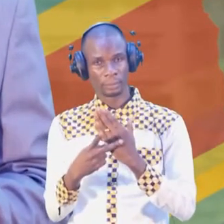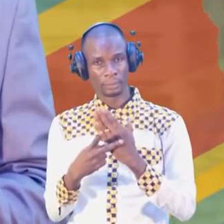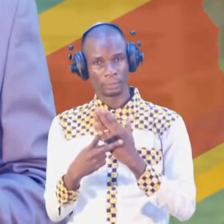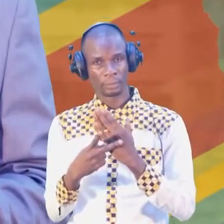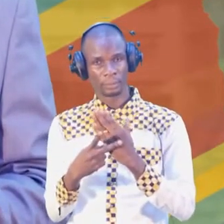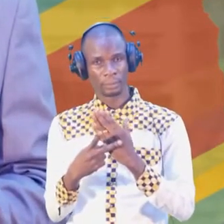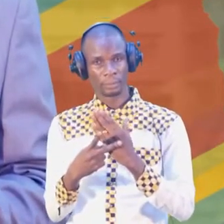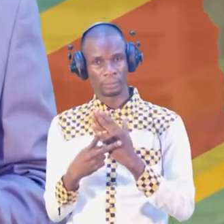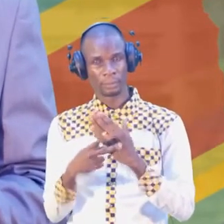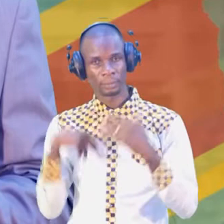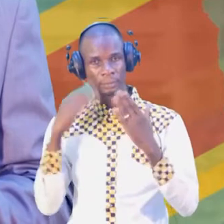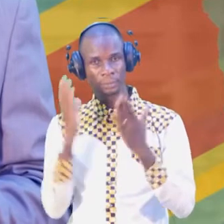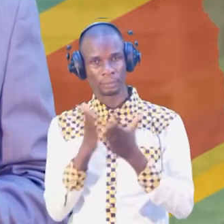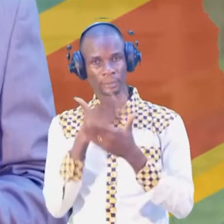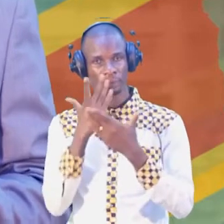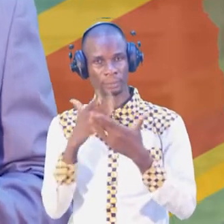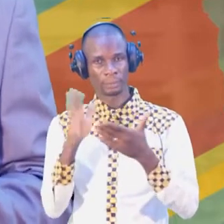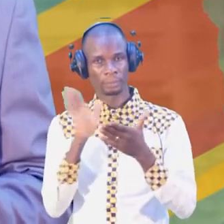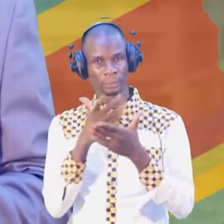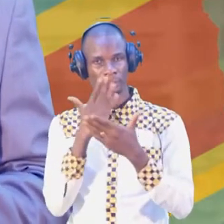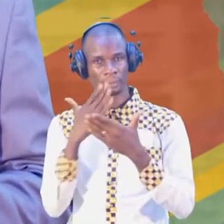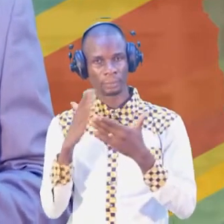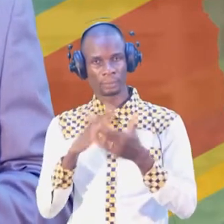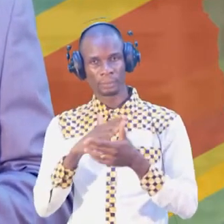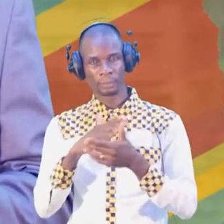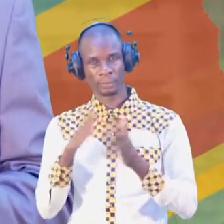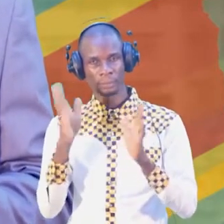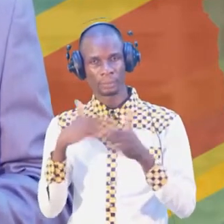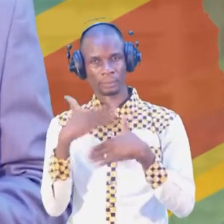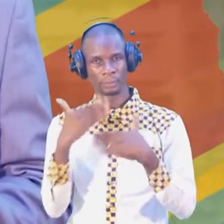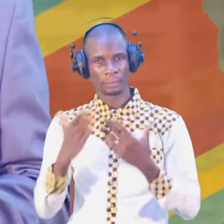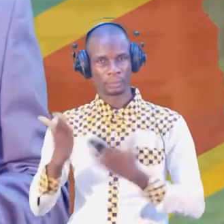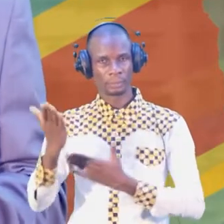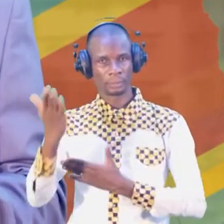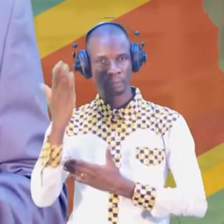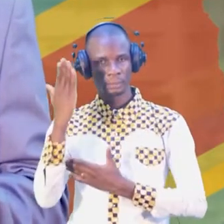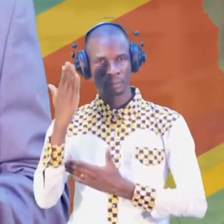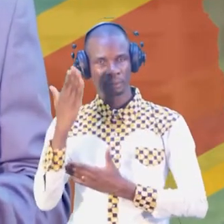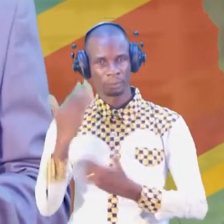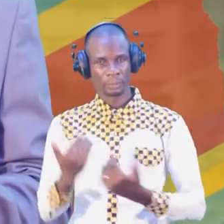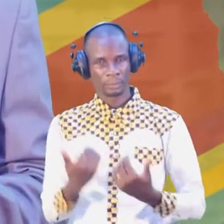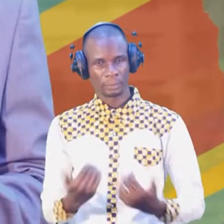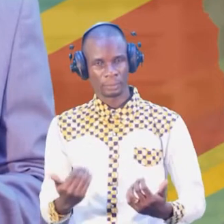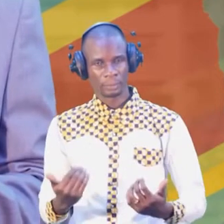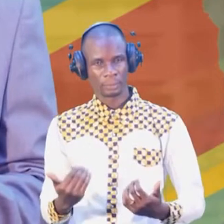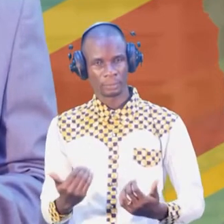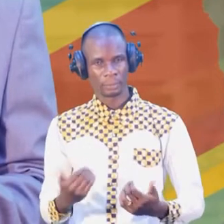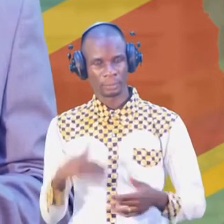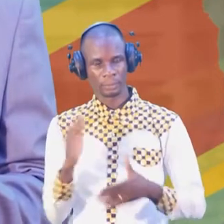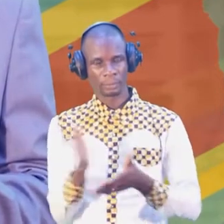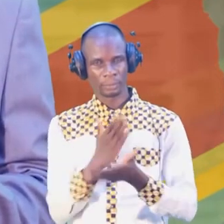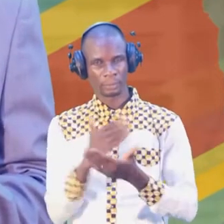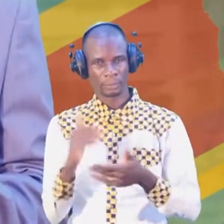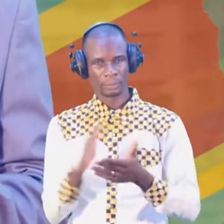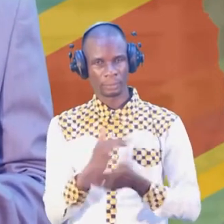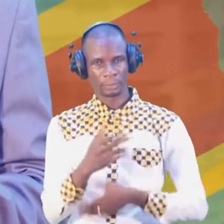Manaka na biso ezali ko tanga kati na yango pokumi sanzambe na banzembo kokesana. Mpe lelo tozali na